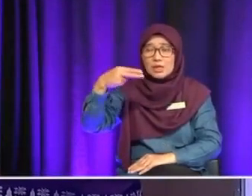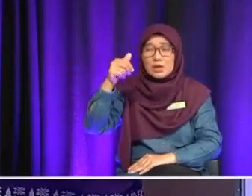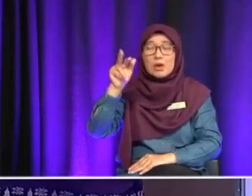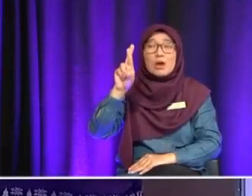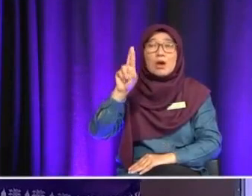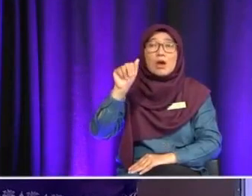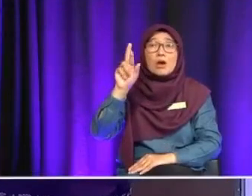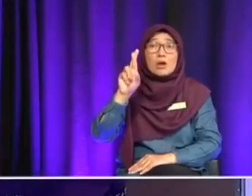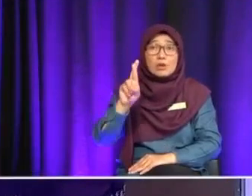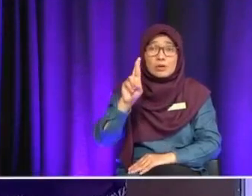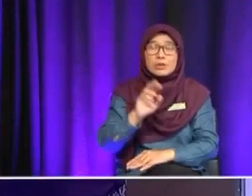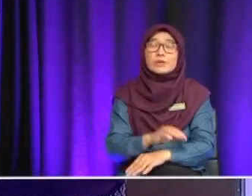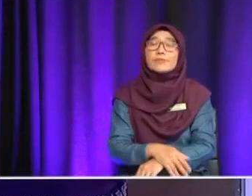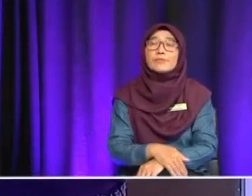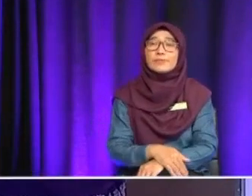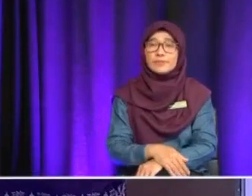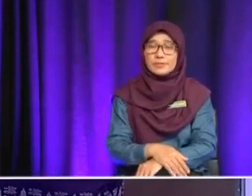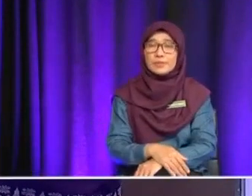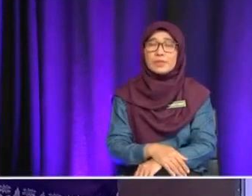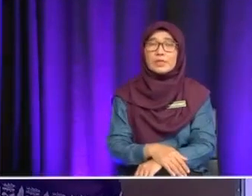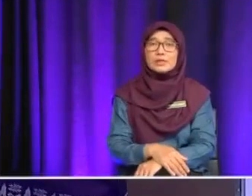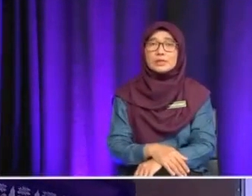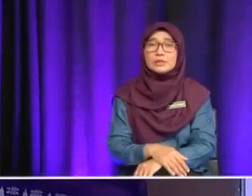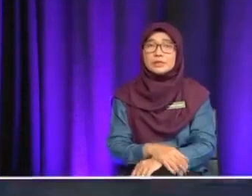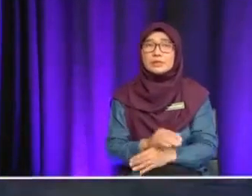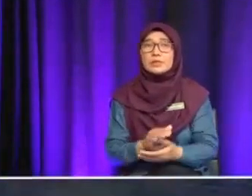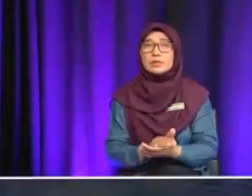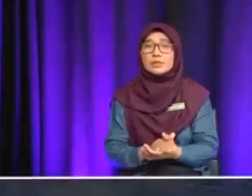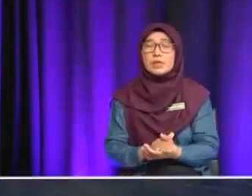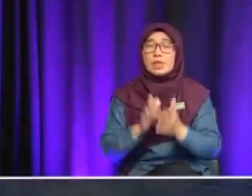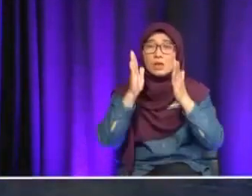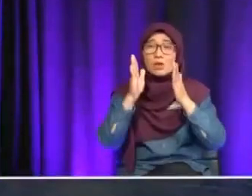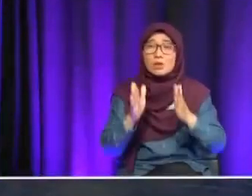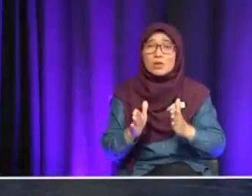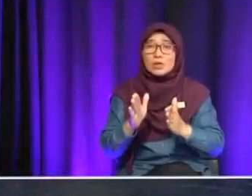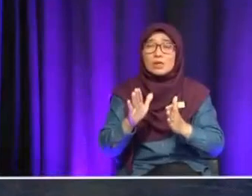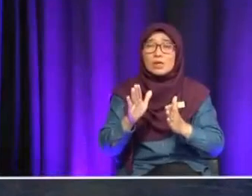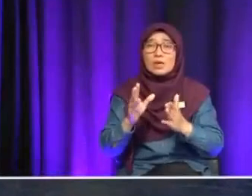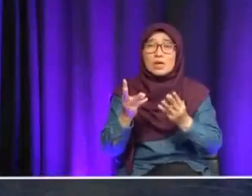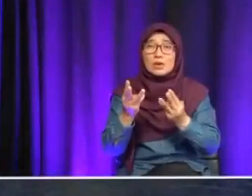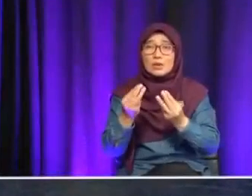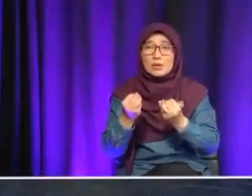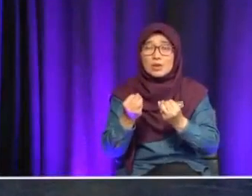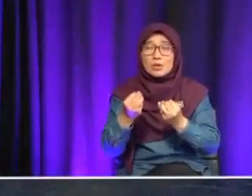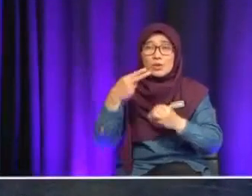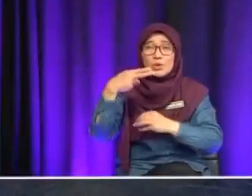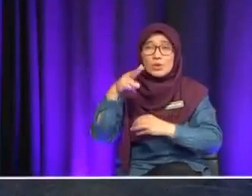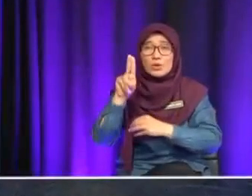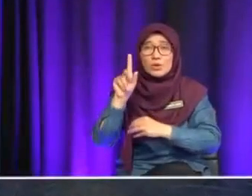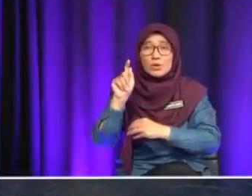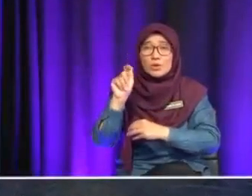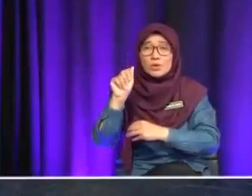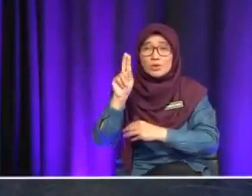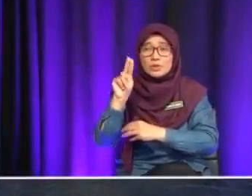adalah daripada penghutang itu sendiri. Okey, penghutang dia nak berhutang. Tapi apakah